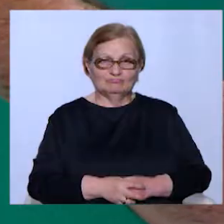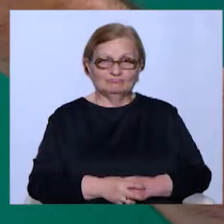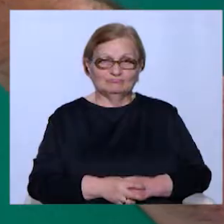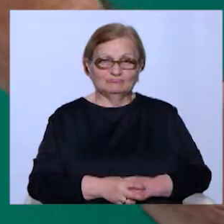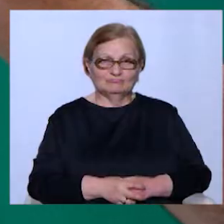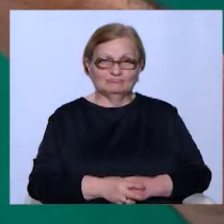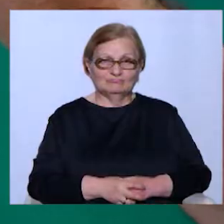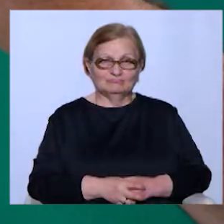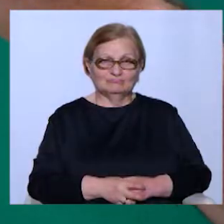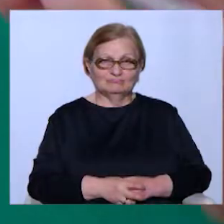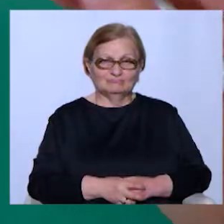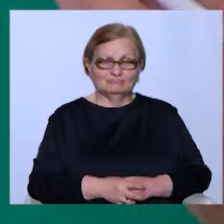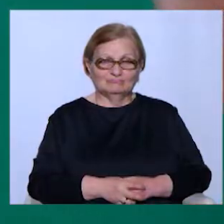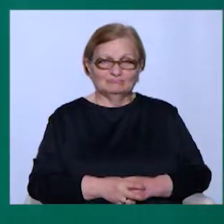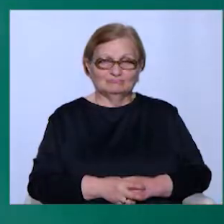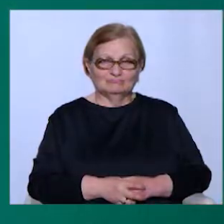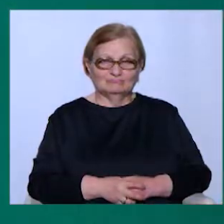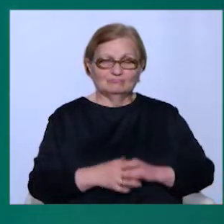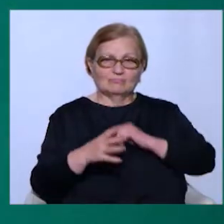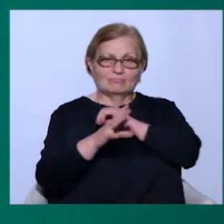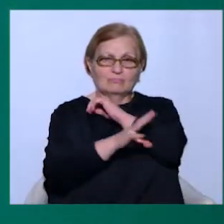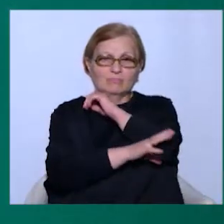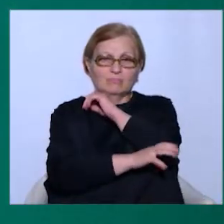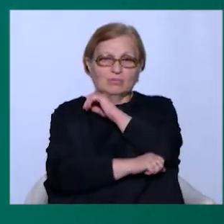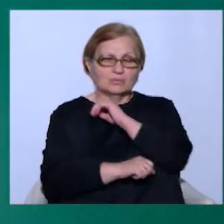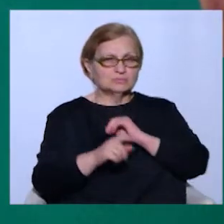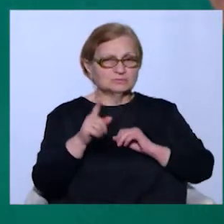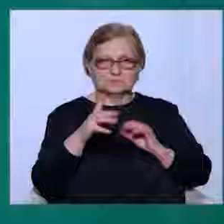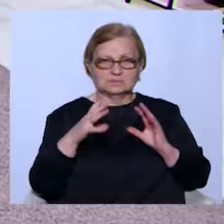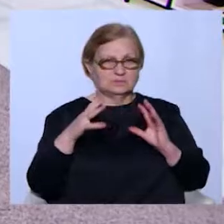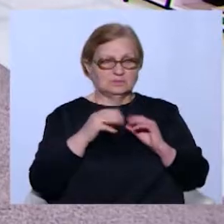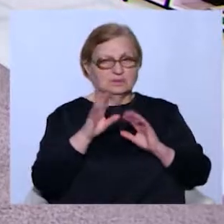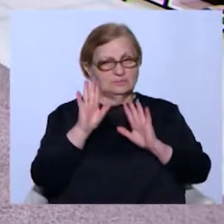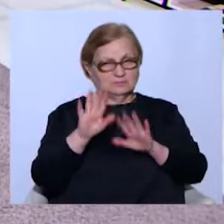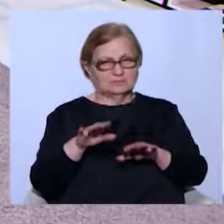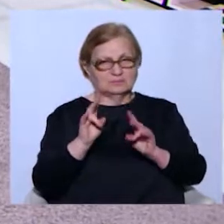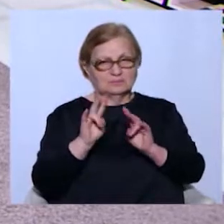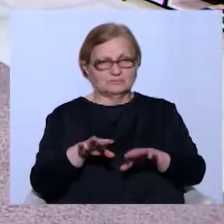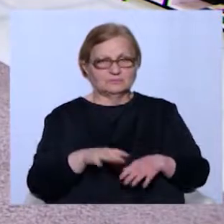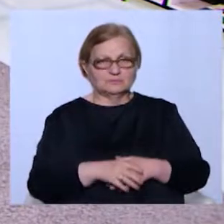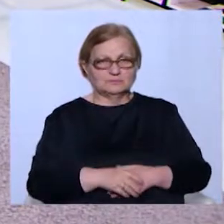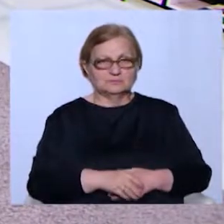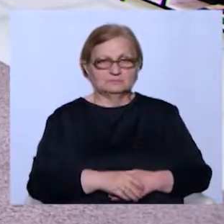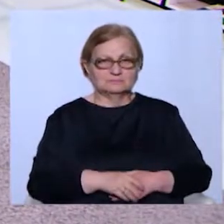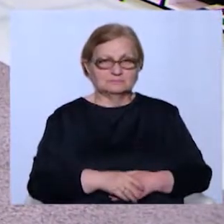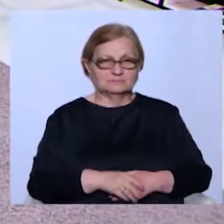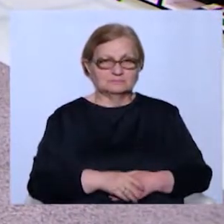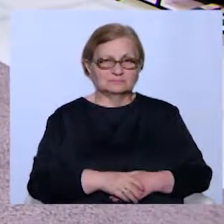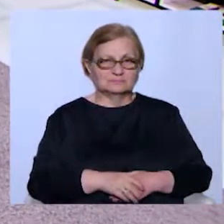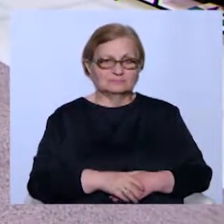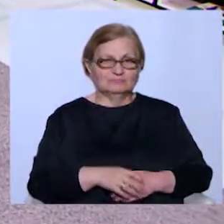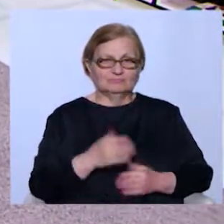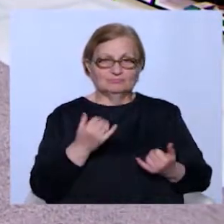ხაზი და დავუმატოთ ორი. ბოლოს აღარ ვაერთებთ. ბოლოს ტოვებთ ასე. ახლა მე